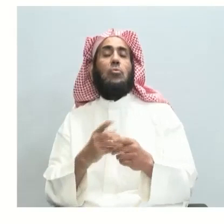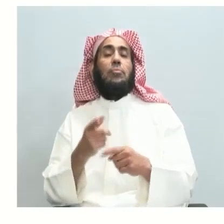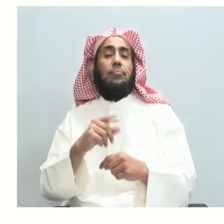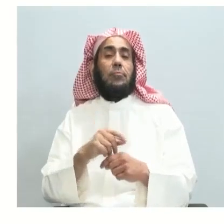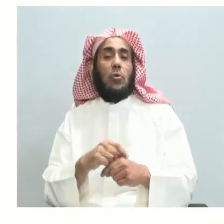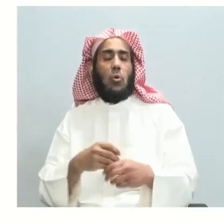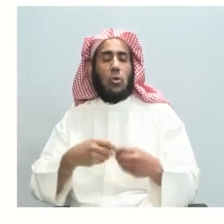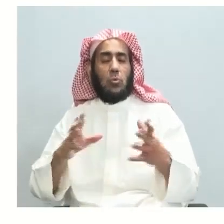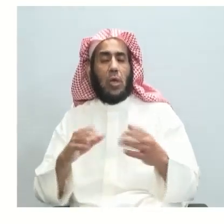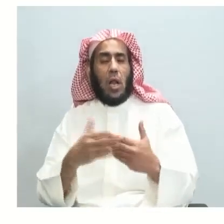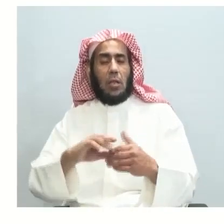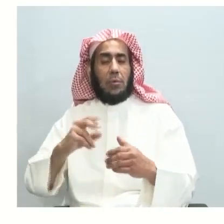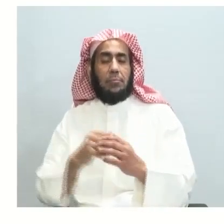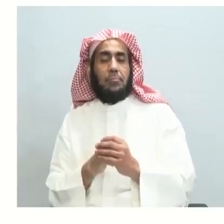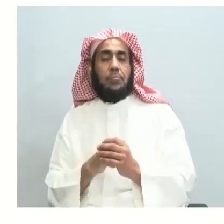وتسويق